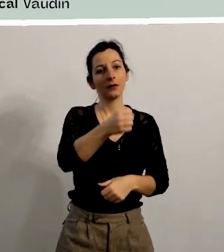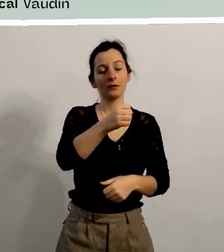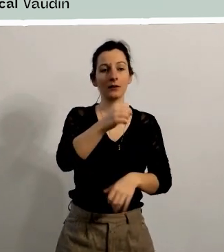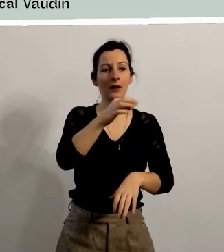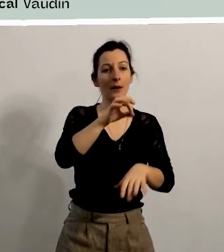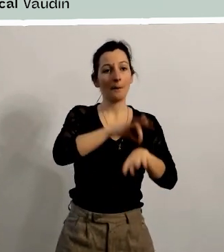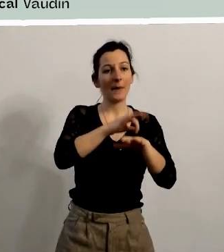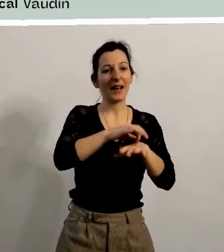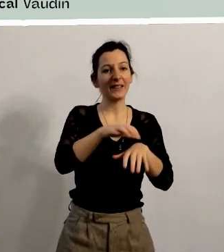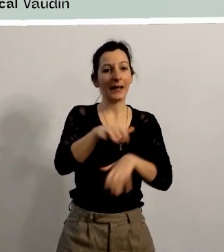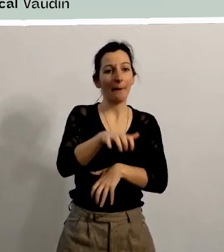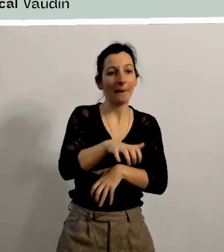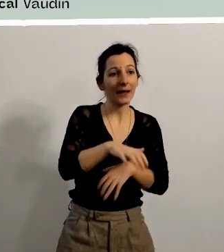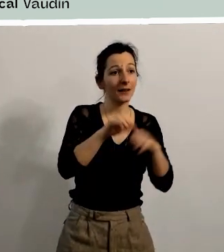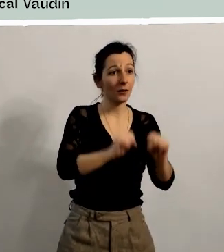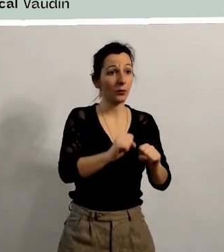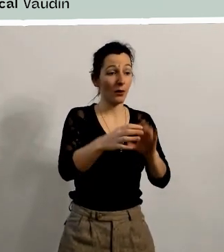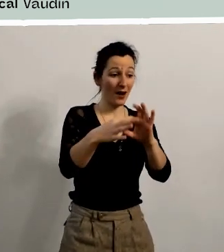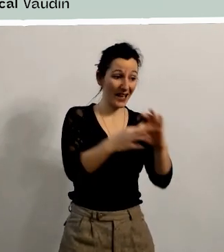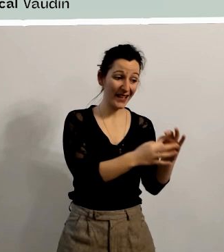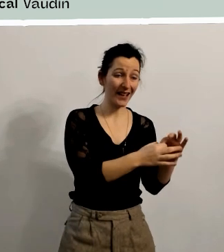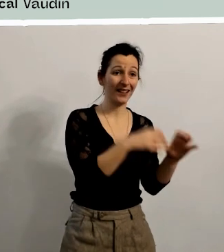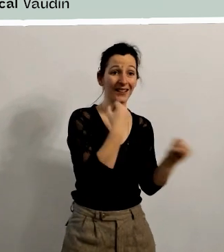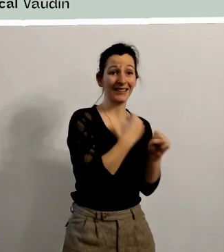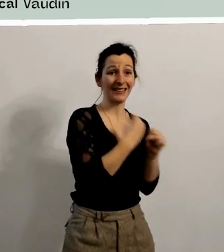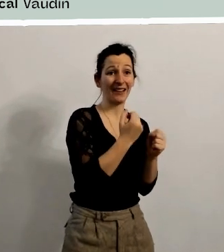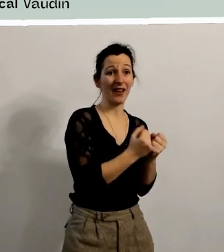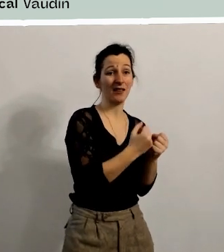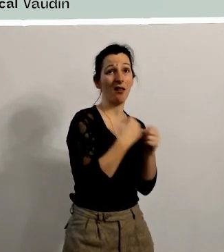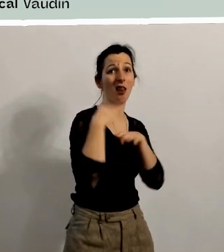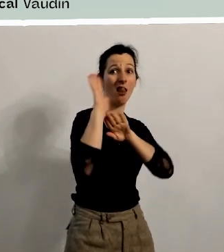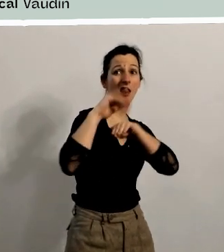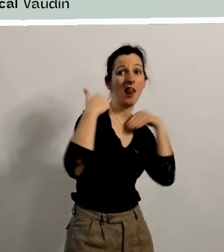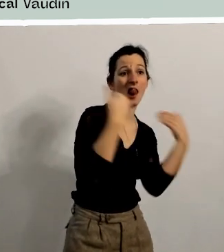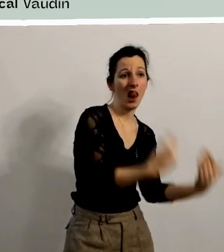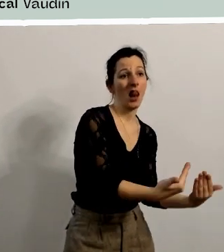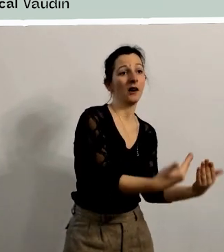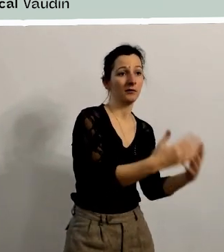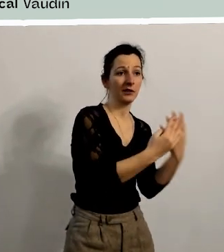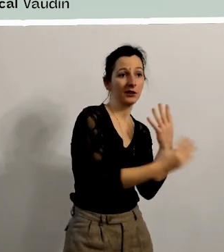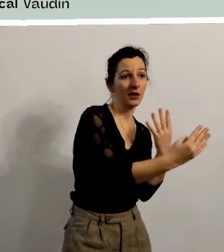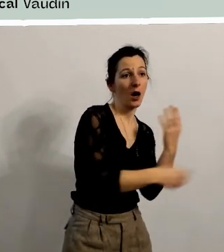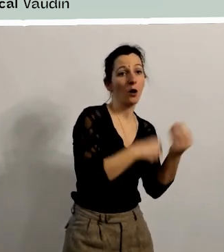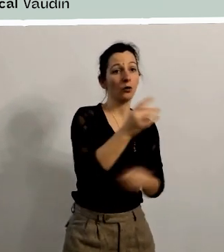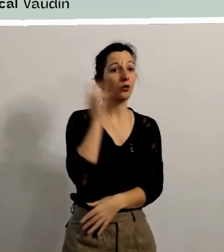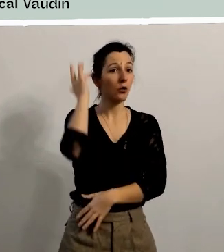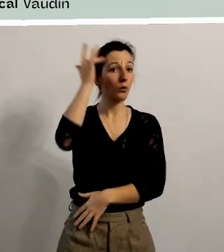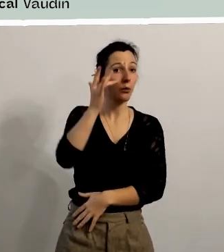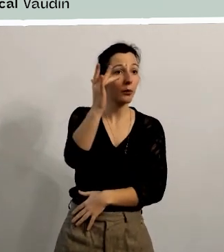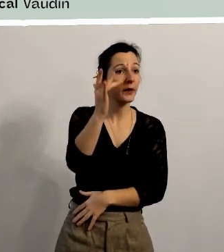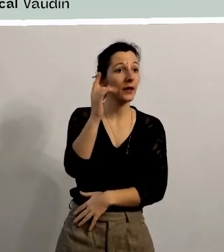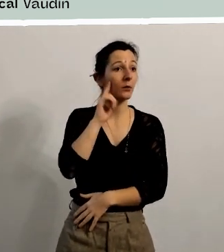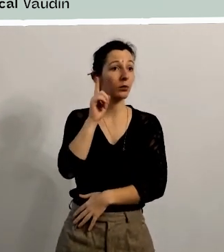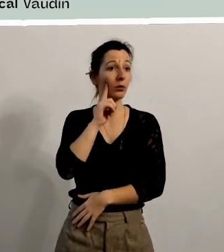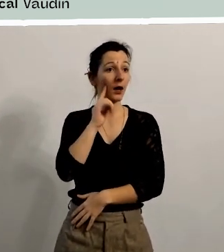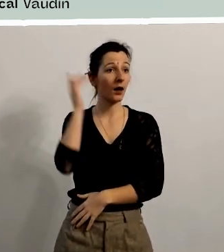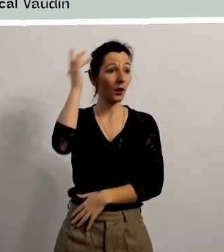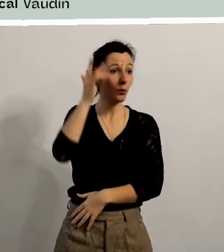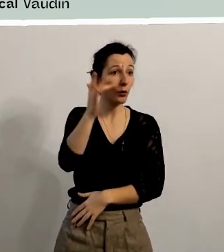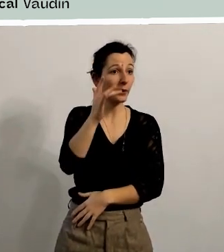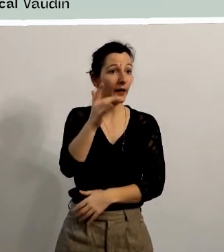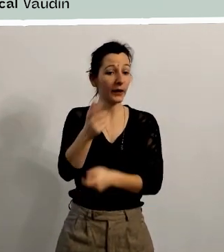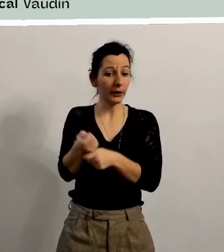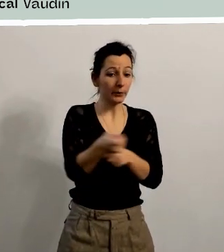maladie professionnelle dans le secteur agricole suite à une exposition des pesticides. Les pompiers, qui utilisent des mousses anti-incendie qui sont très chargées